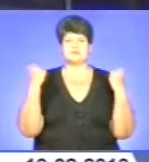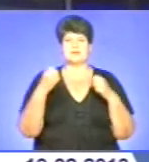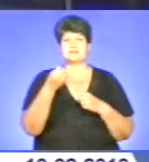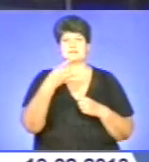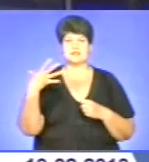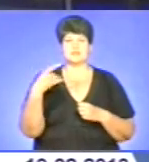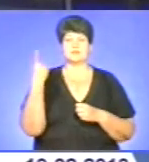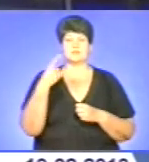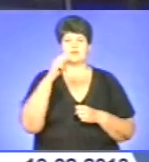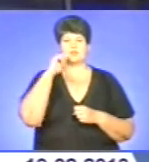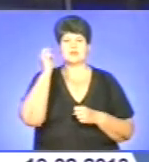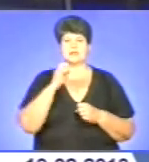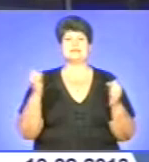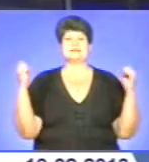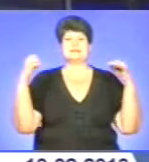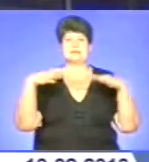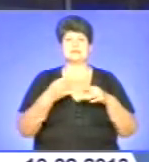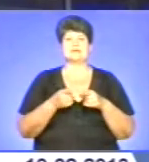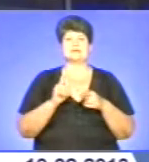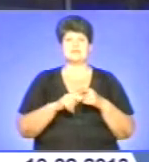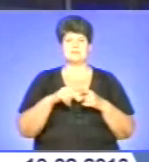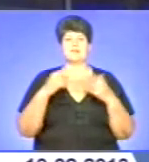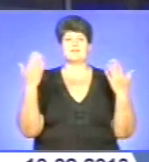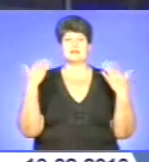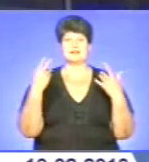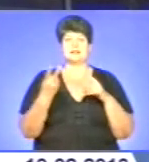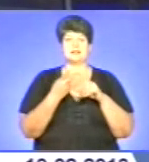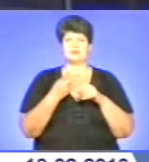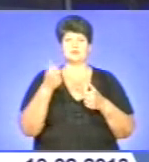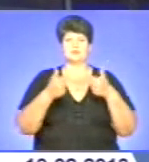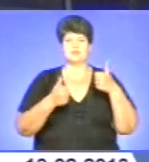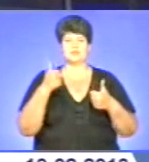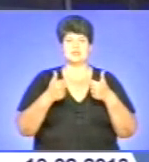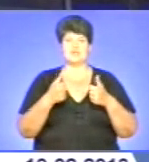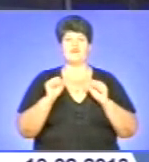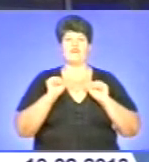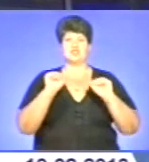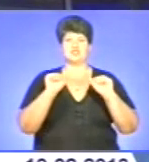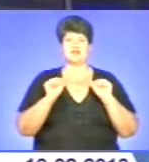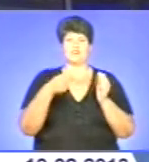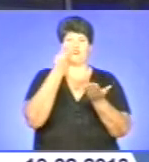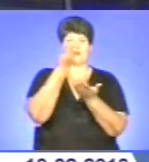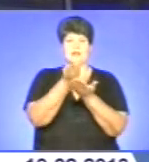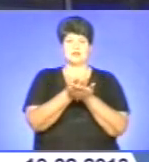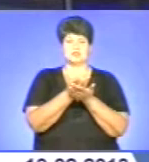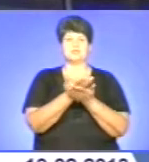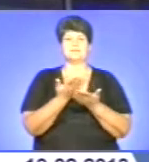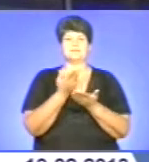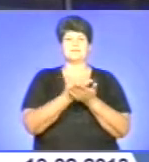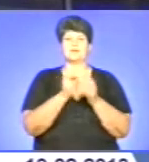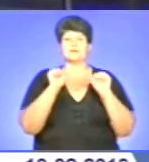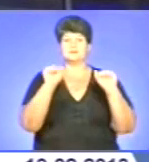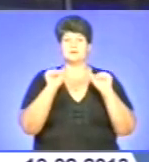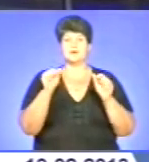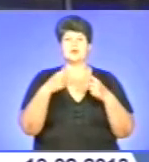областей України з'їхалися цими вихідними на другій відкритий турнір Тернополя жимулежаче змагання організували Тернопільська міська